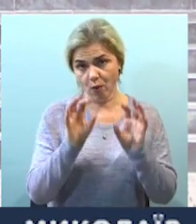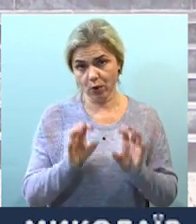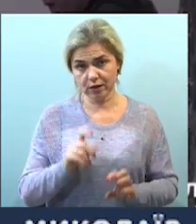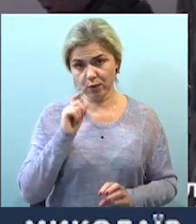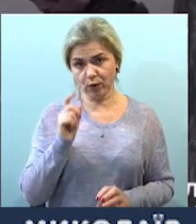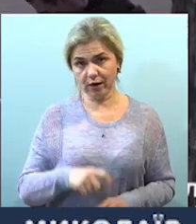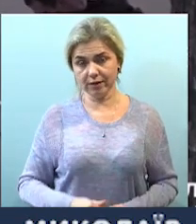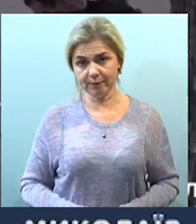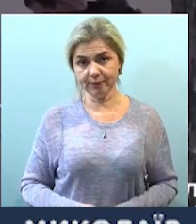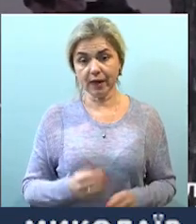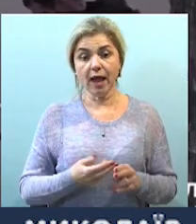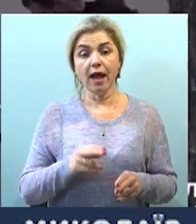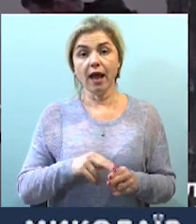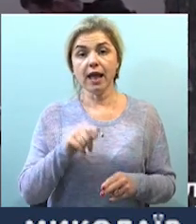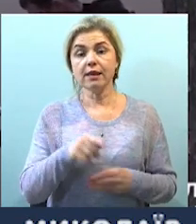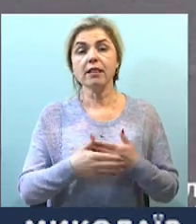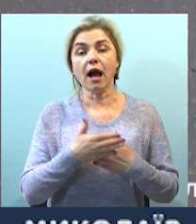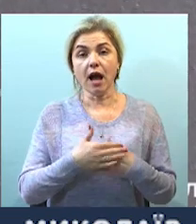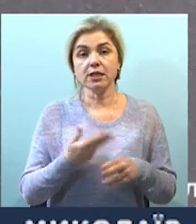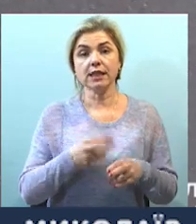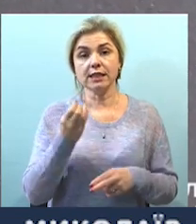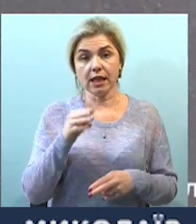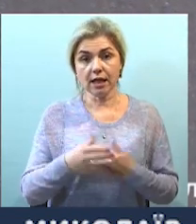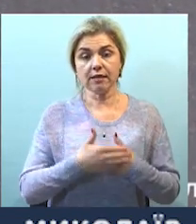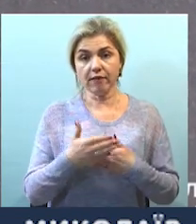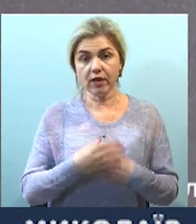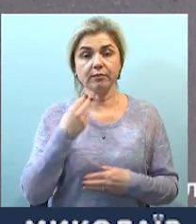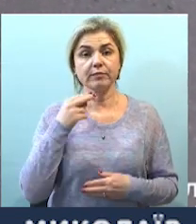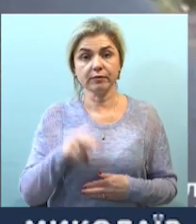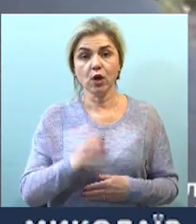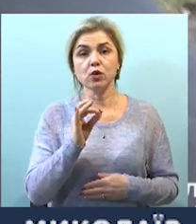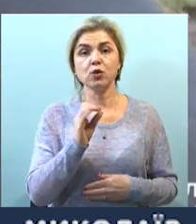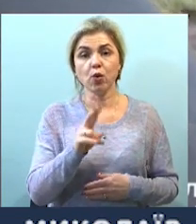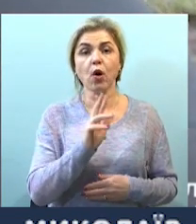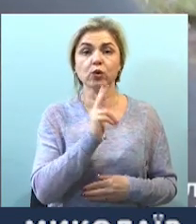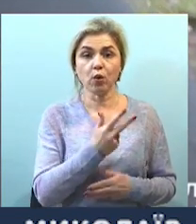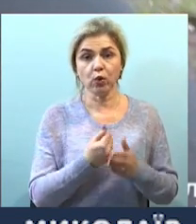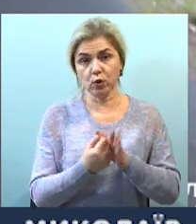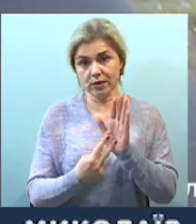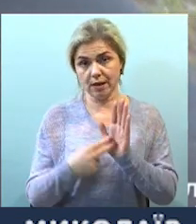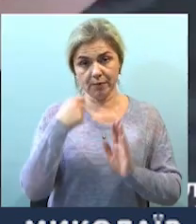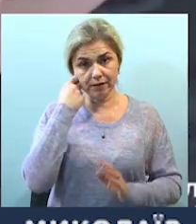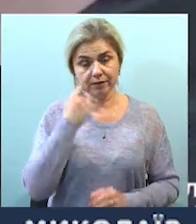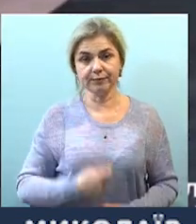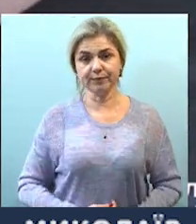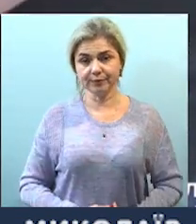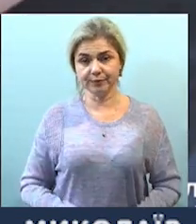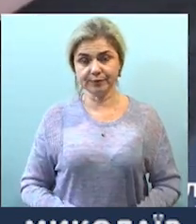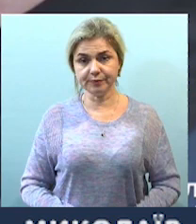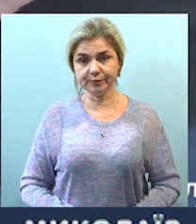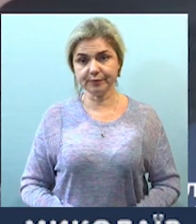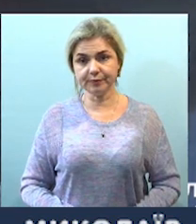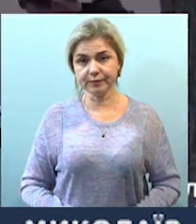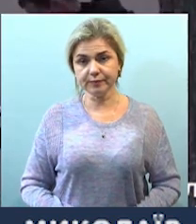кодексу України. Санкція статті передбачає покарання у вигляді позбавлення волі на строк від 3 до 7 років. Вікторія Андрушків,